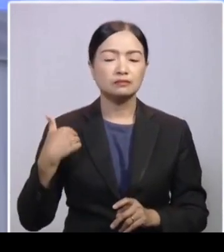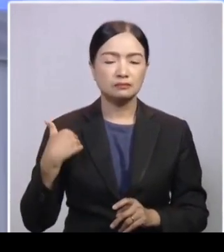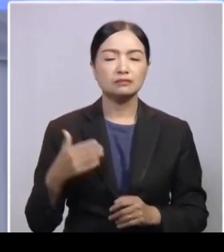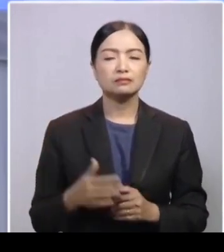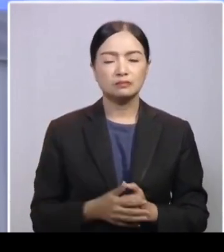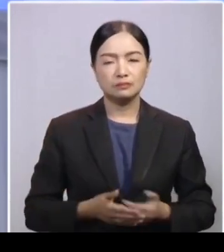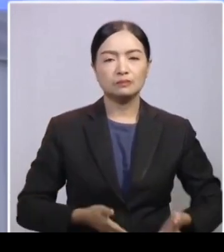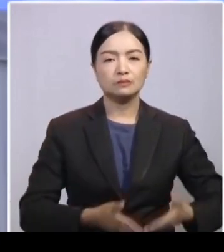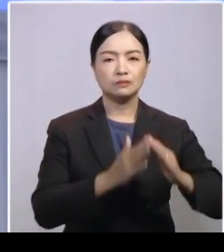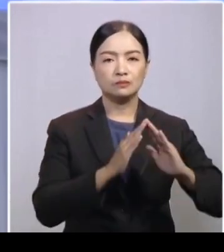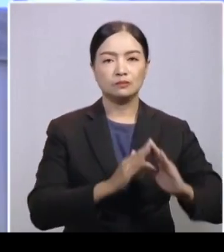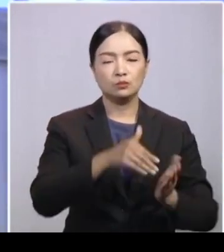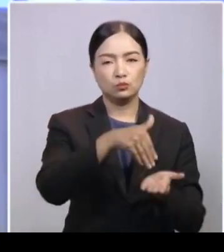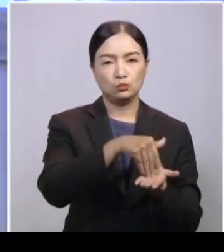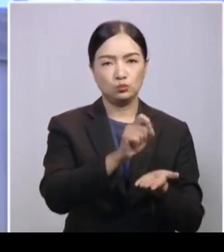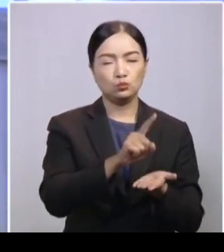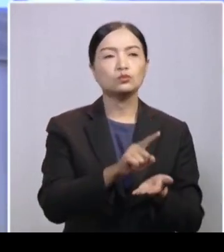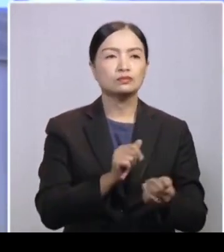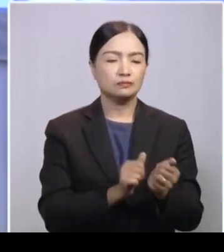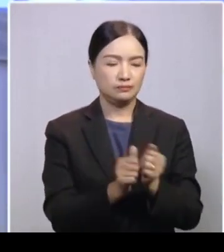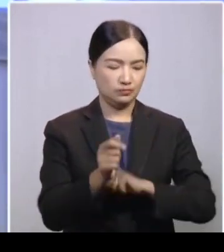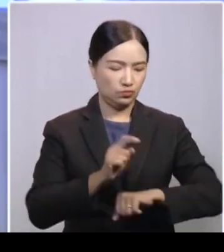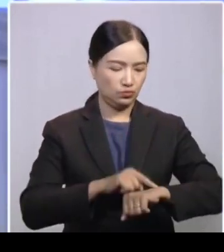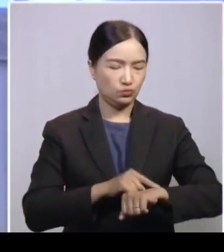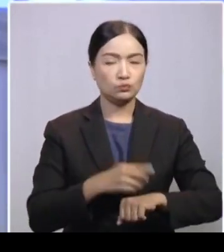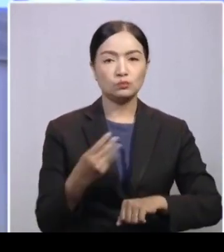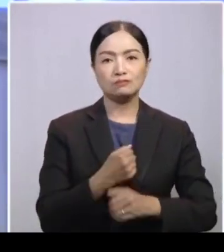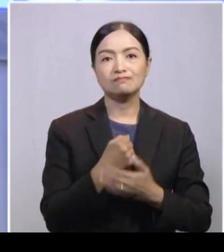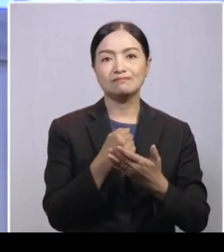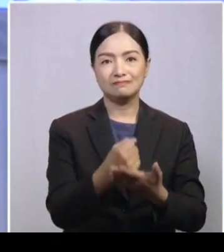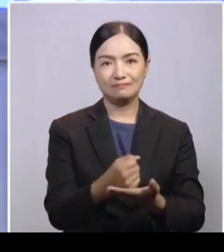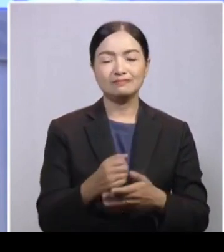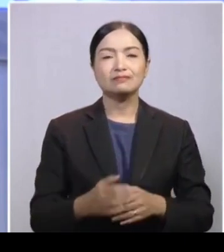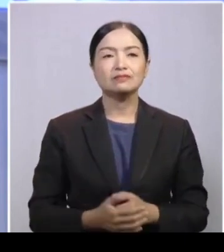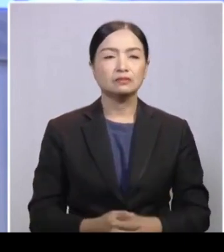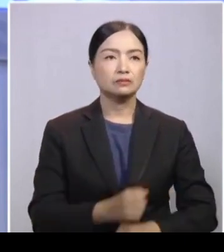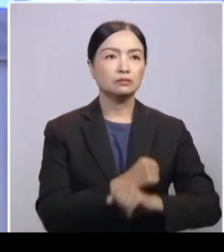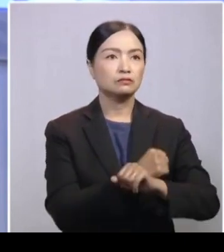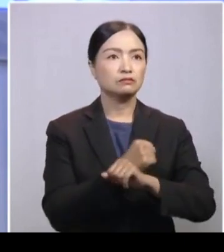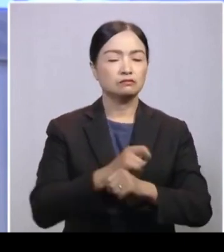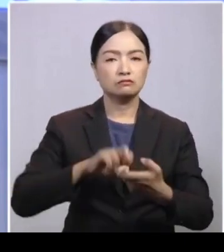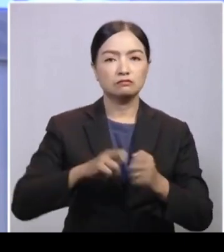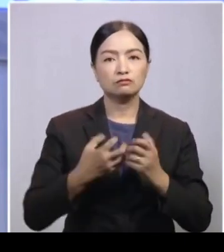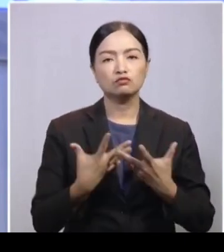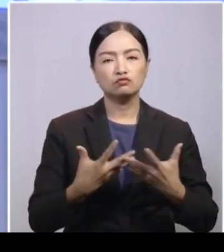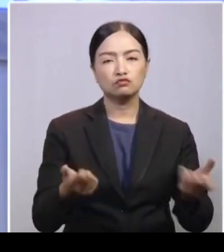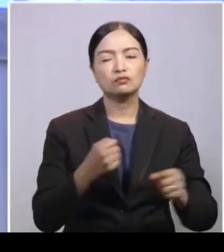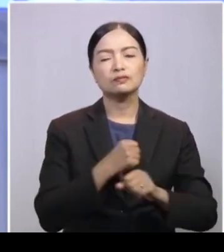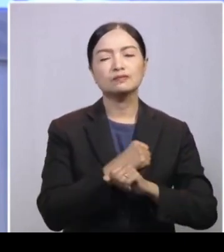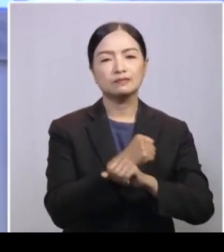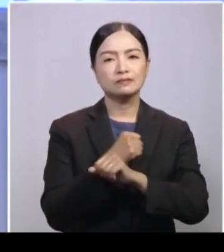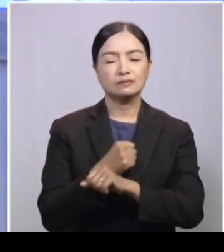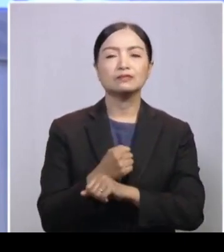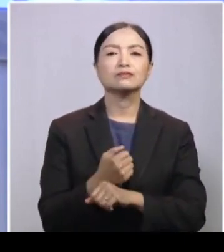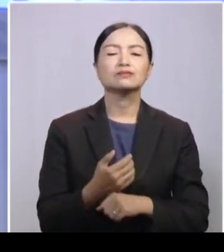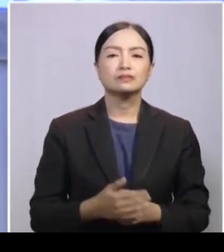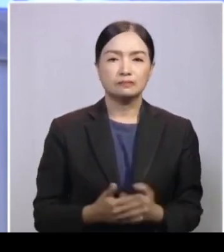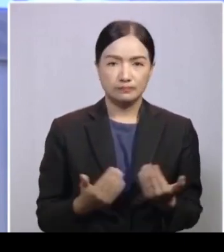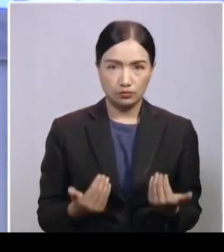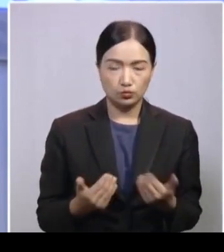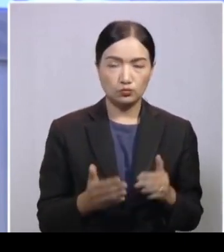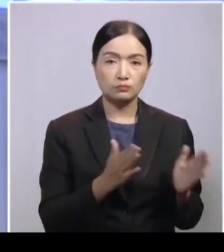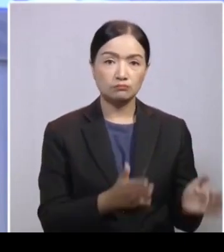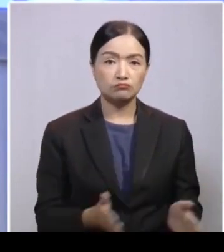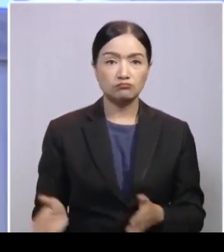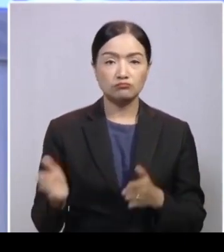one stop serviceให้ทันเวลาและรวดเร็วในการช่วยเหลือป้องกันความเสียหายให้กับประชาชนเนื่องจากปัจจุบันกระบวน